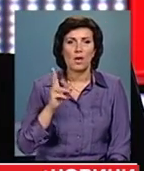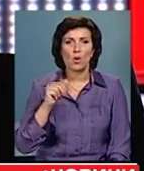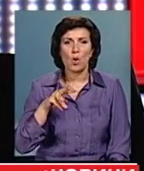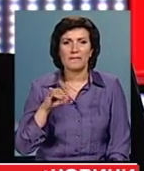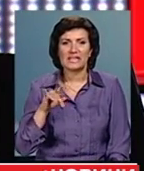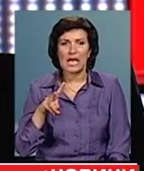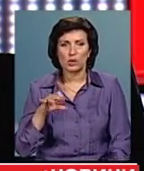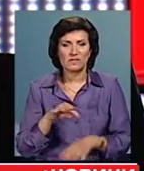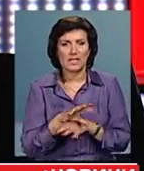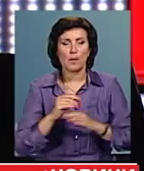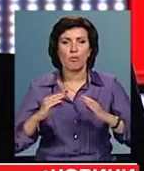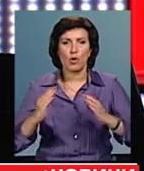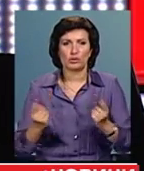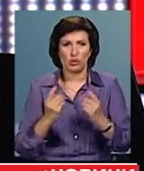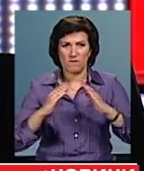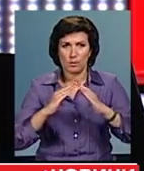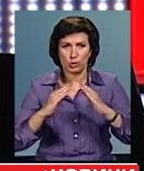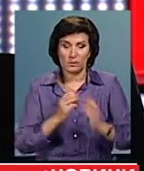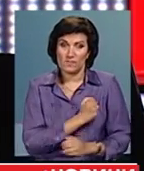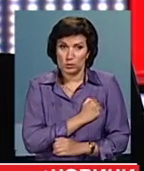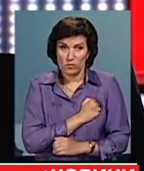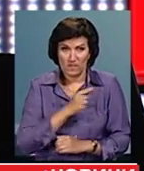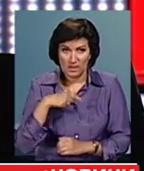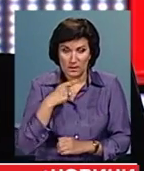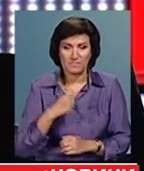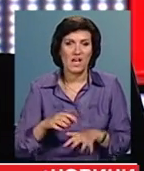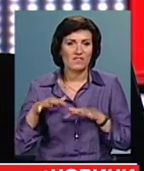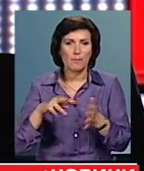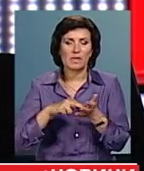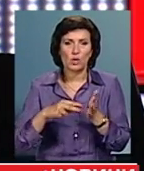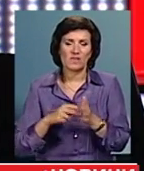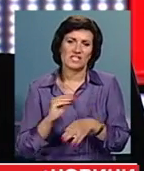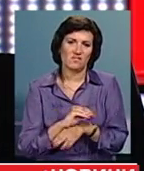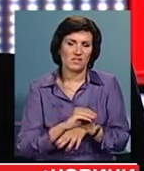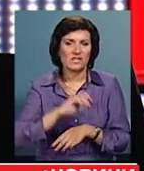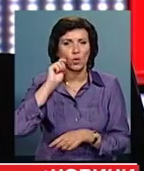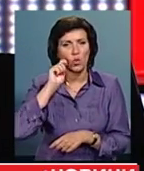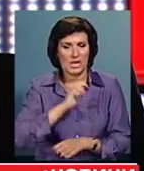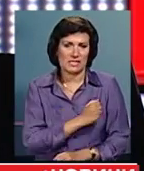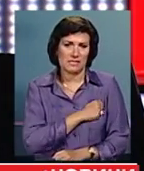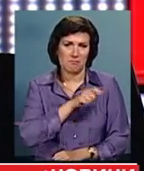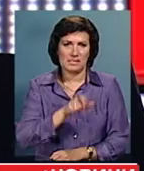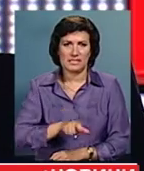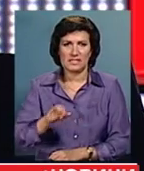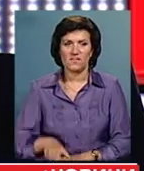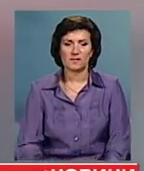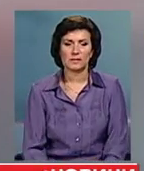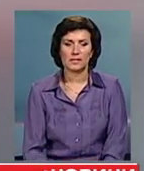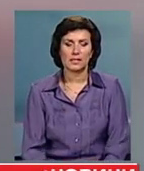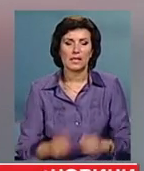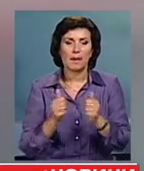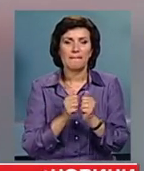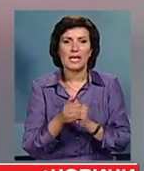по житлових будинках. Військовики кажуть, у нападах планували звинуватити українських бійців.